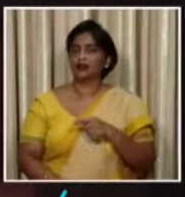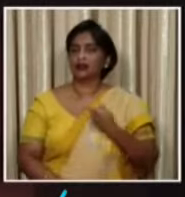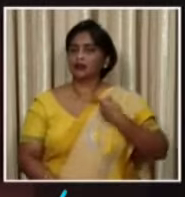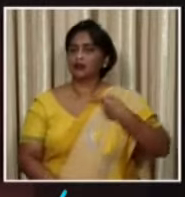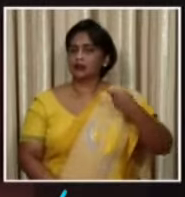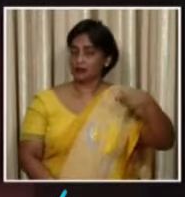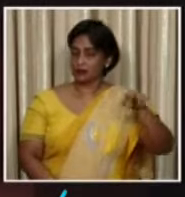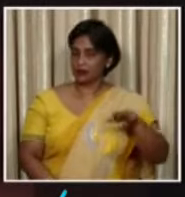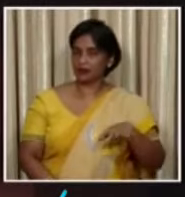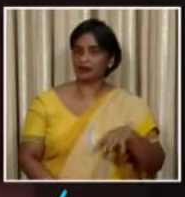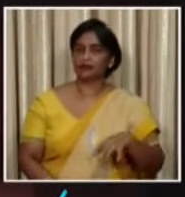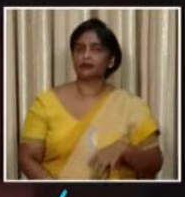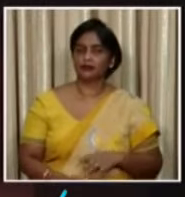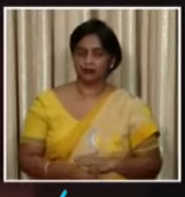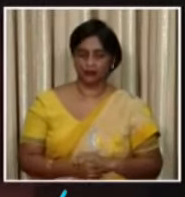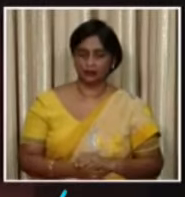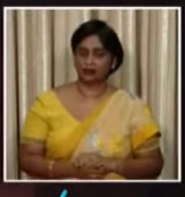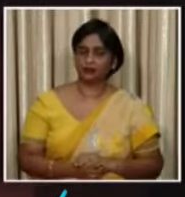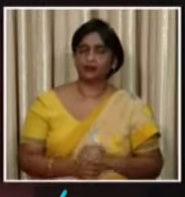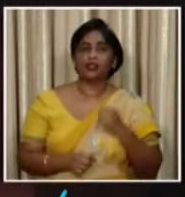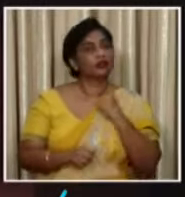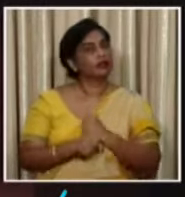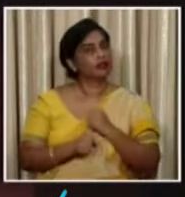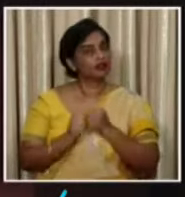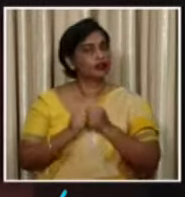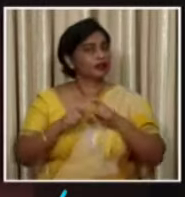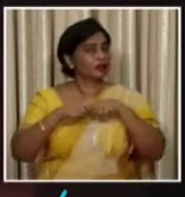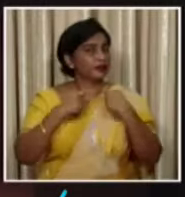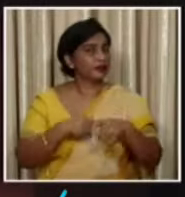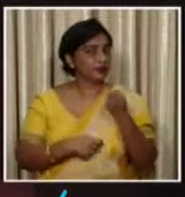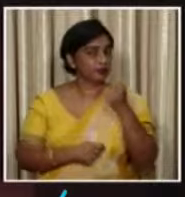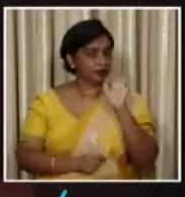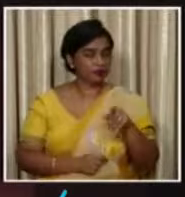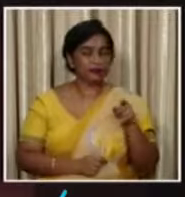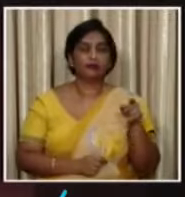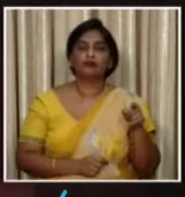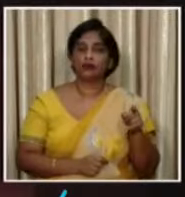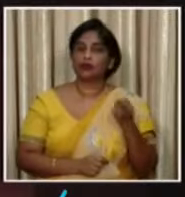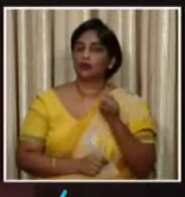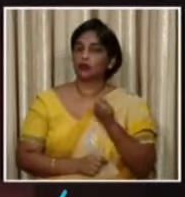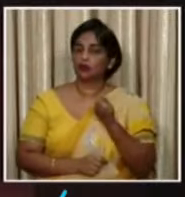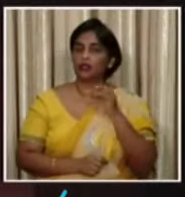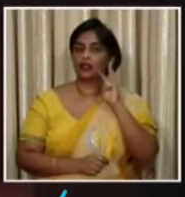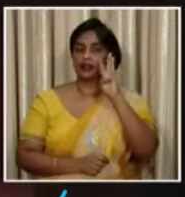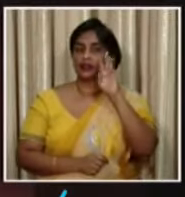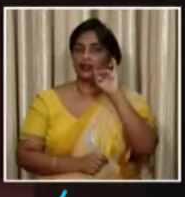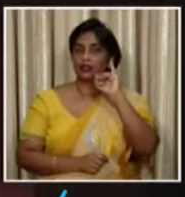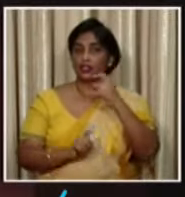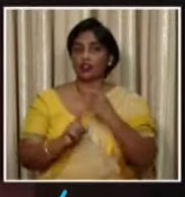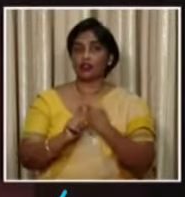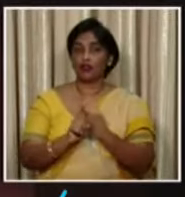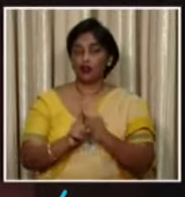මිලදී ගන්නට රජය වැය කළා තිබෙනවා රුපියල්